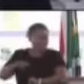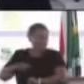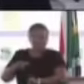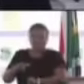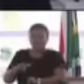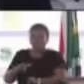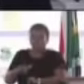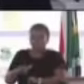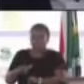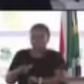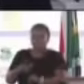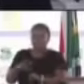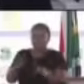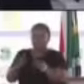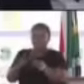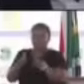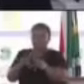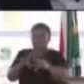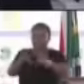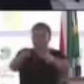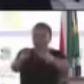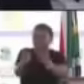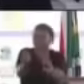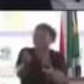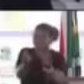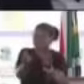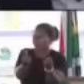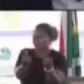icathulo osangene kuzo nawe yisezintsha